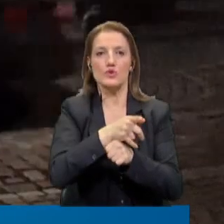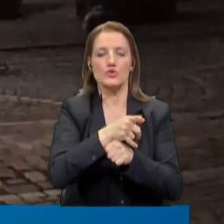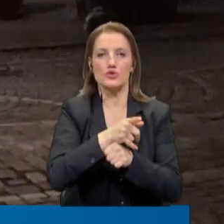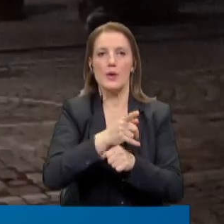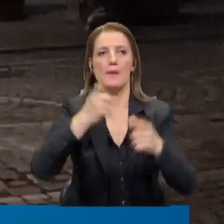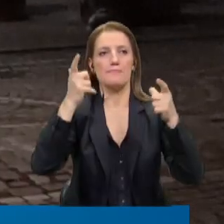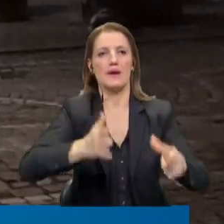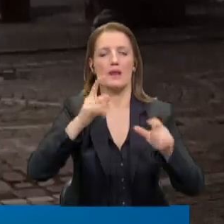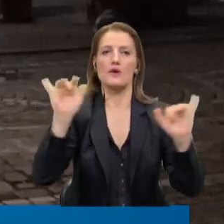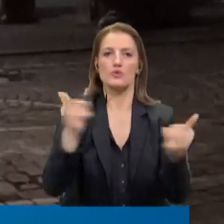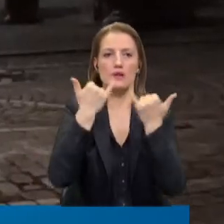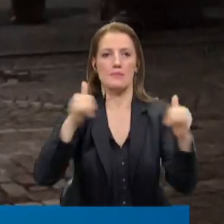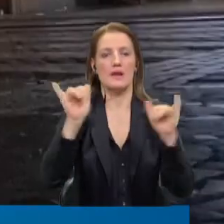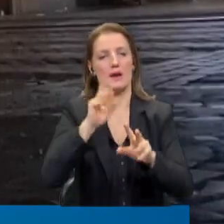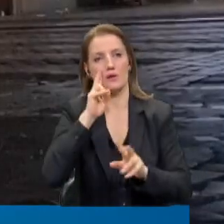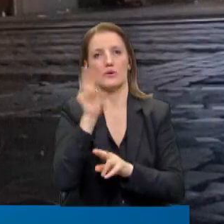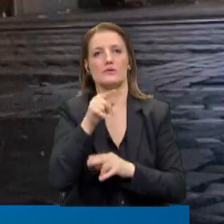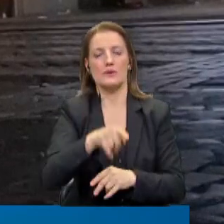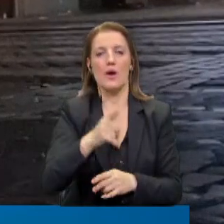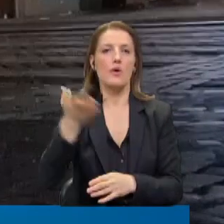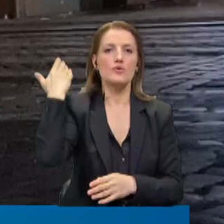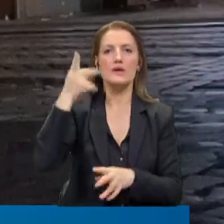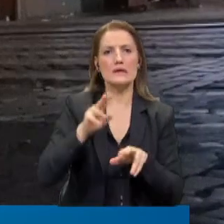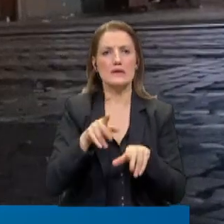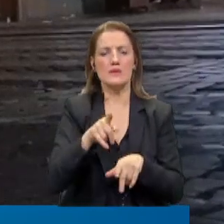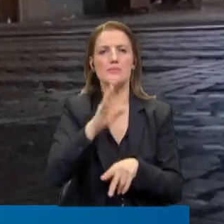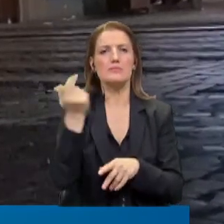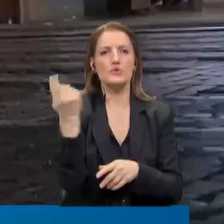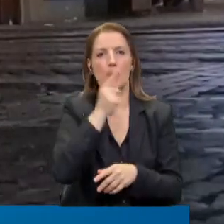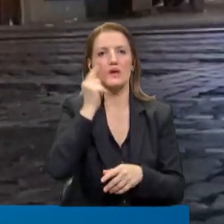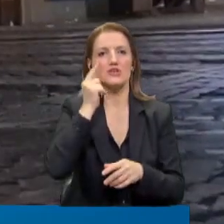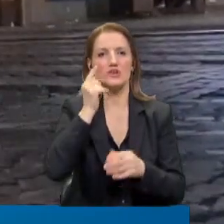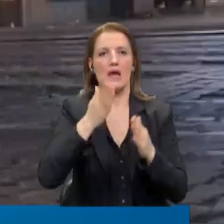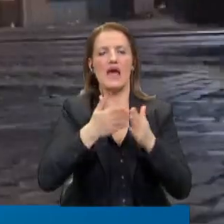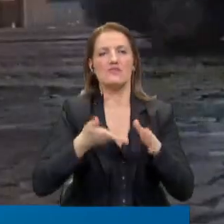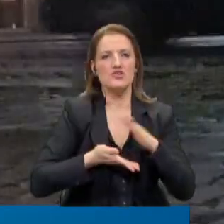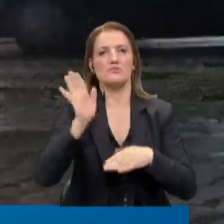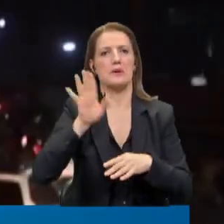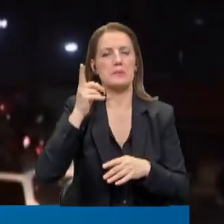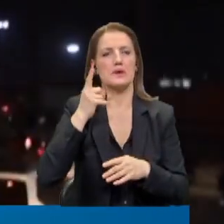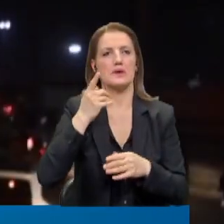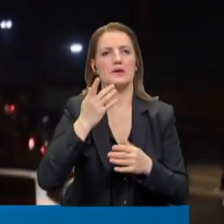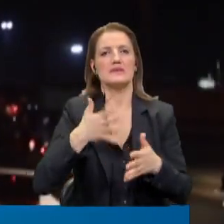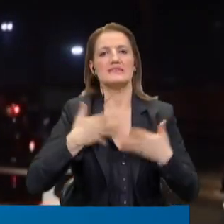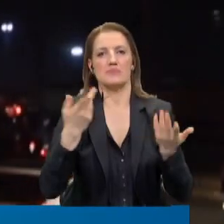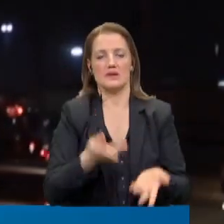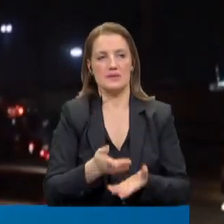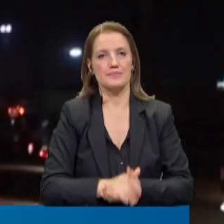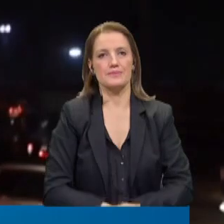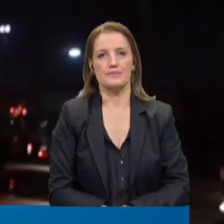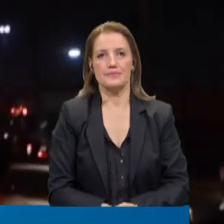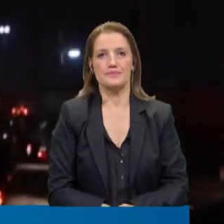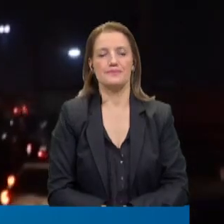gölgesi meydanlara, kutlamalara düştü. Önceki yılların aksine pek çok kişi evinden çıkmamayı tercih etti.